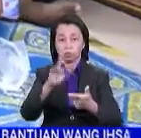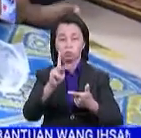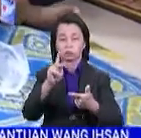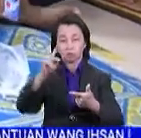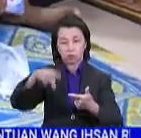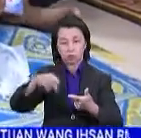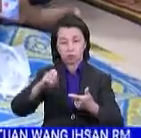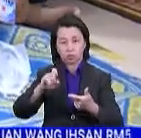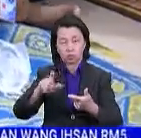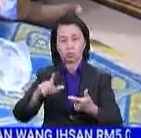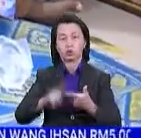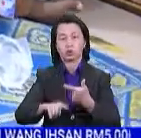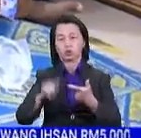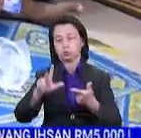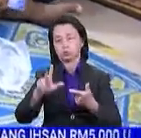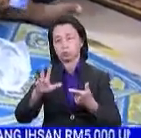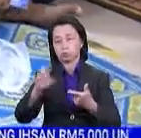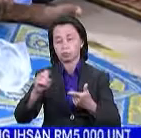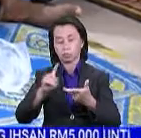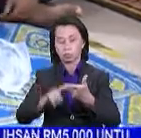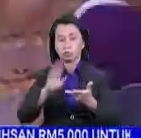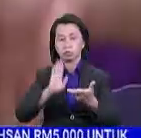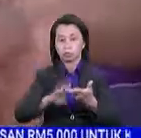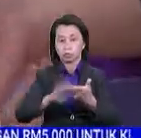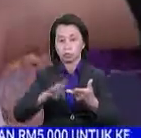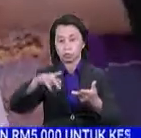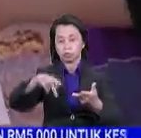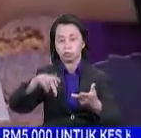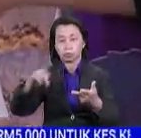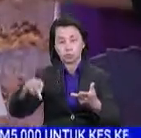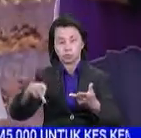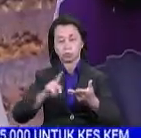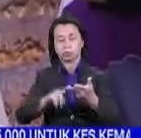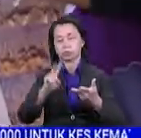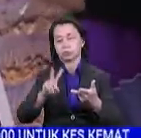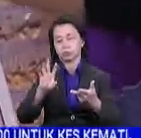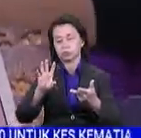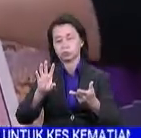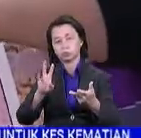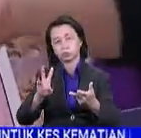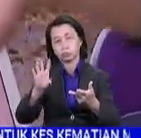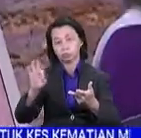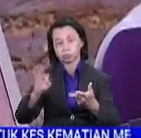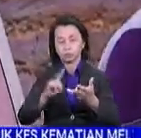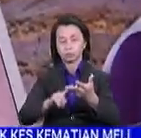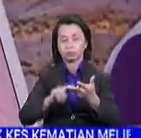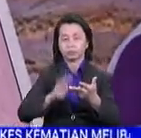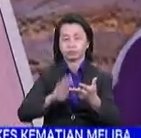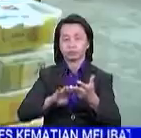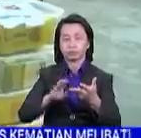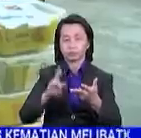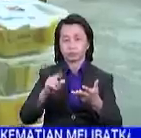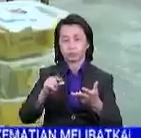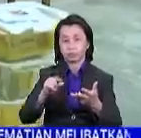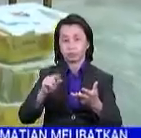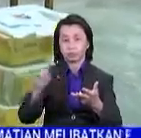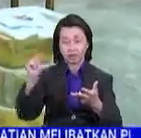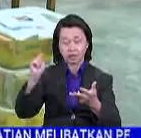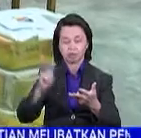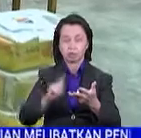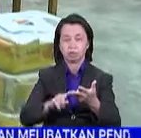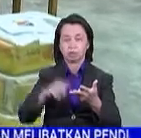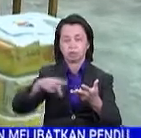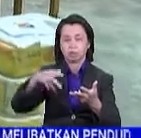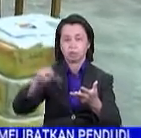Kual 325 orang, SK Gual Periuk 279, SK Gual Tinggi 160,